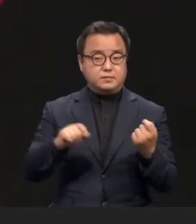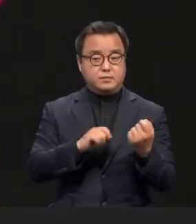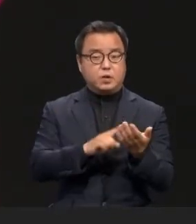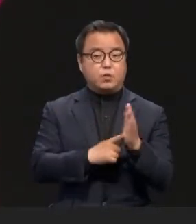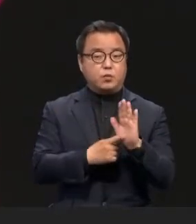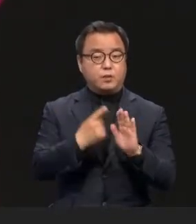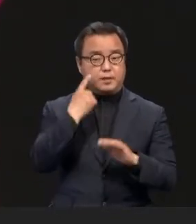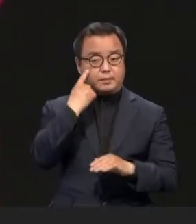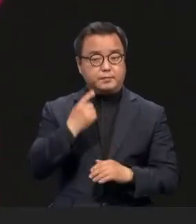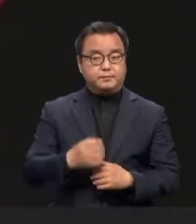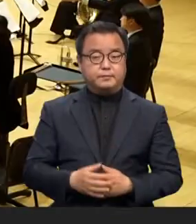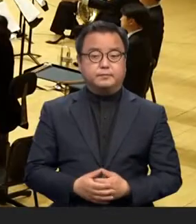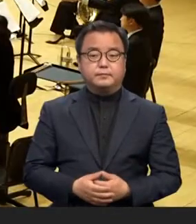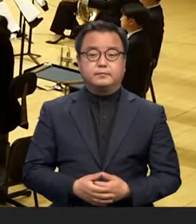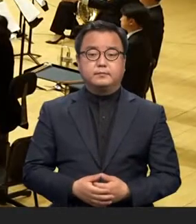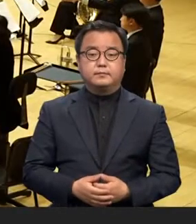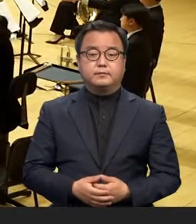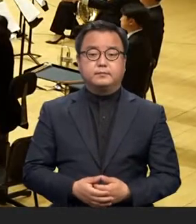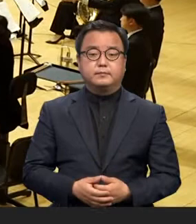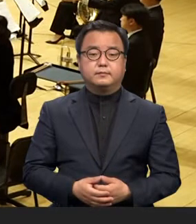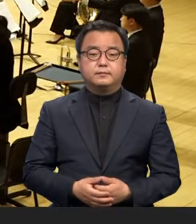보시겠습니다.